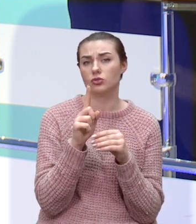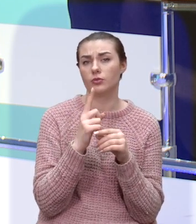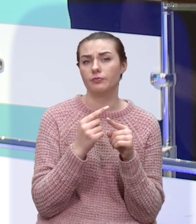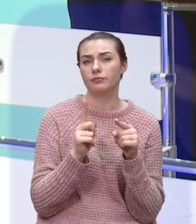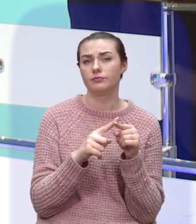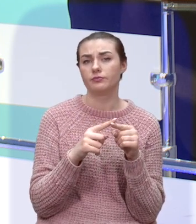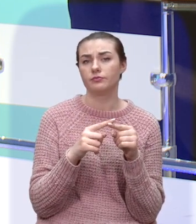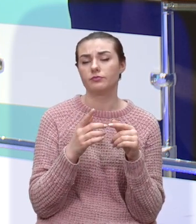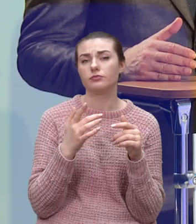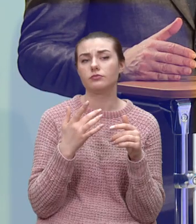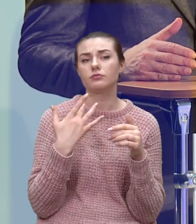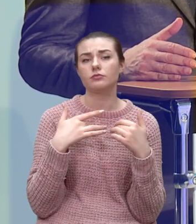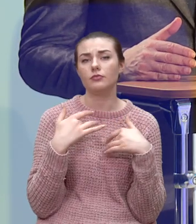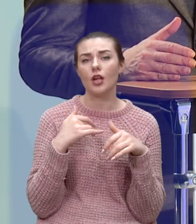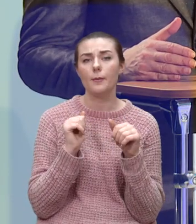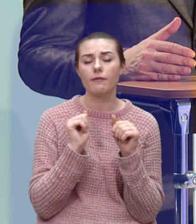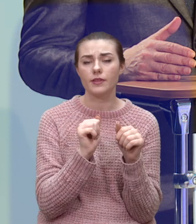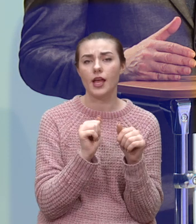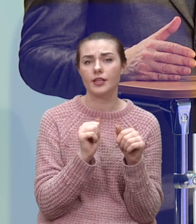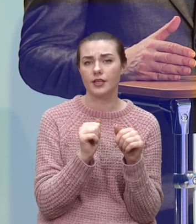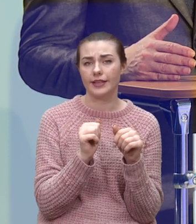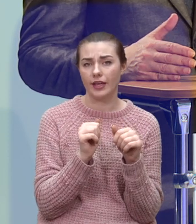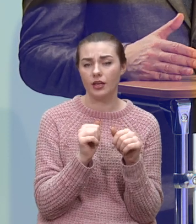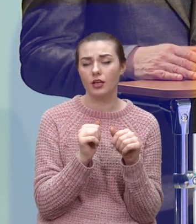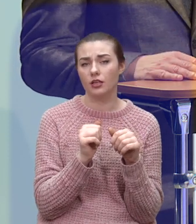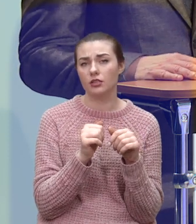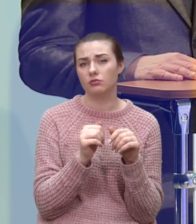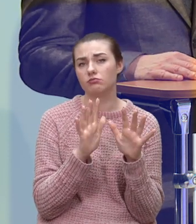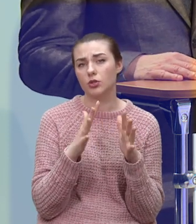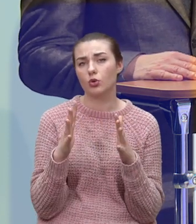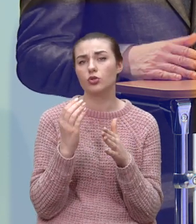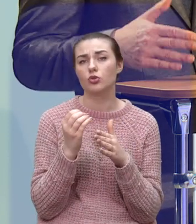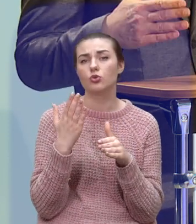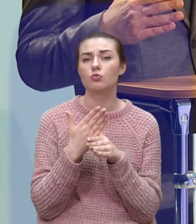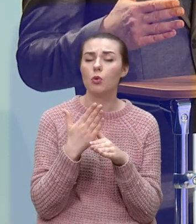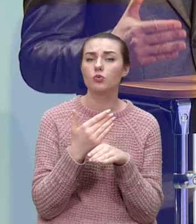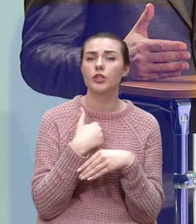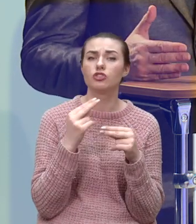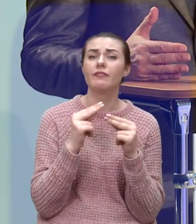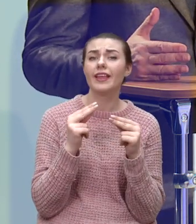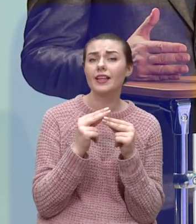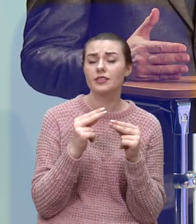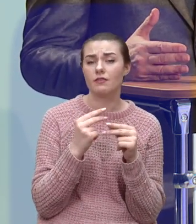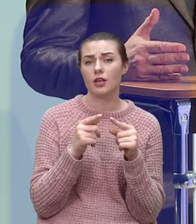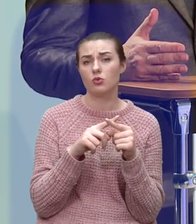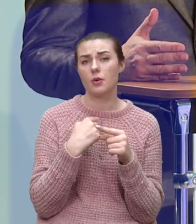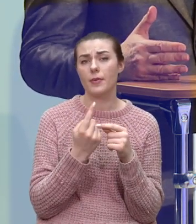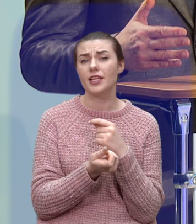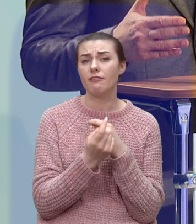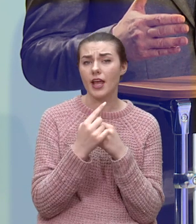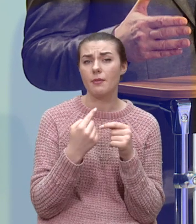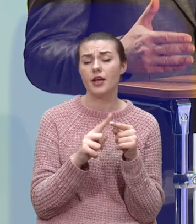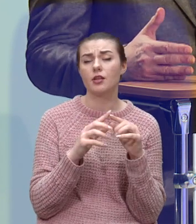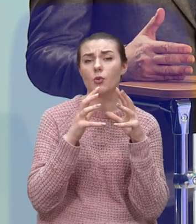вот это оправдание она происходит еще и через наше свидетельство которое мы